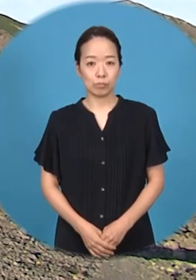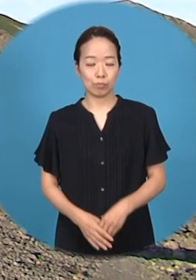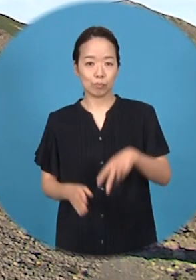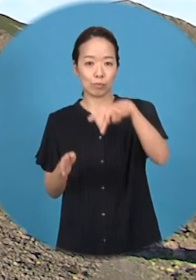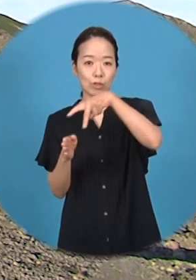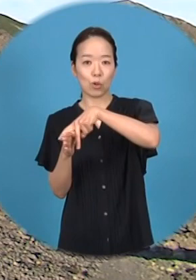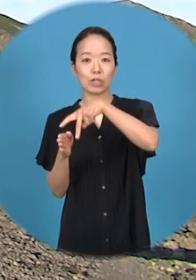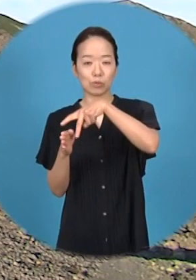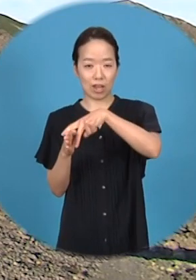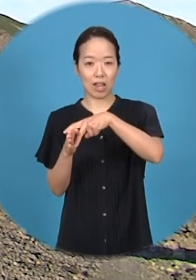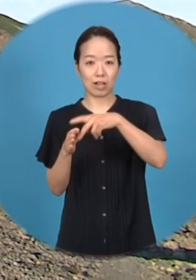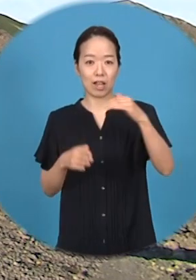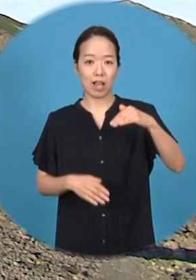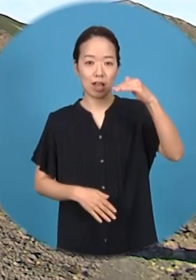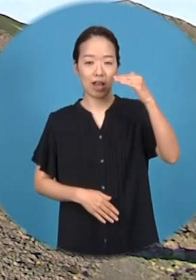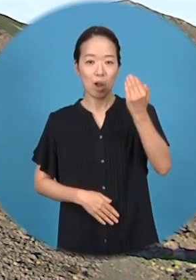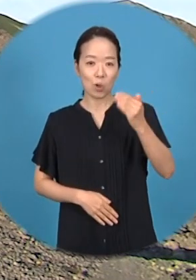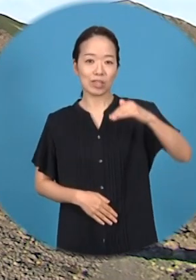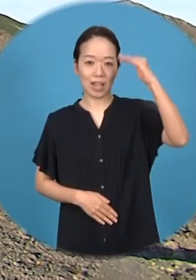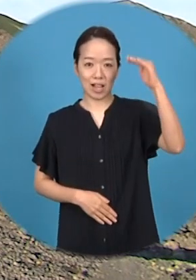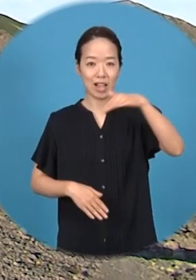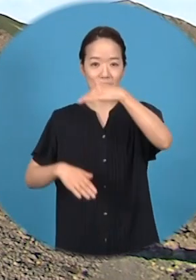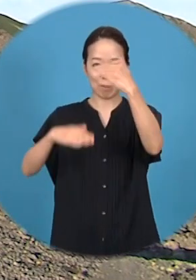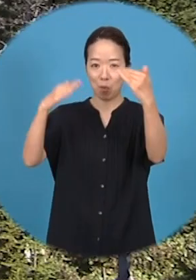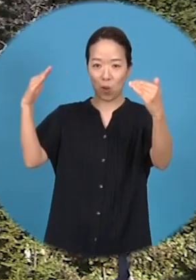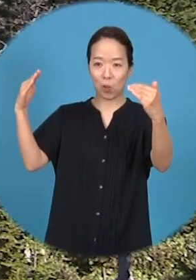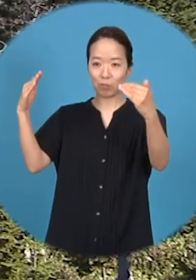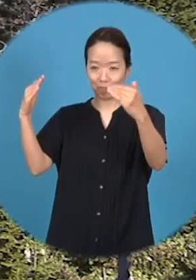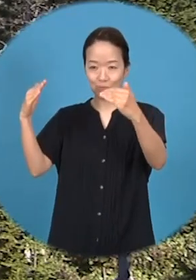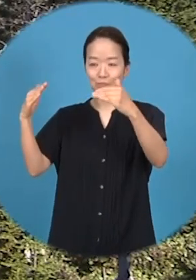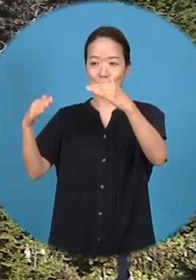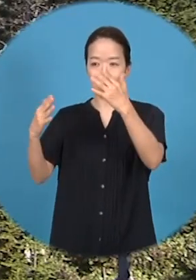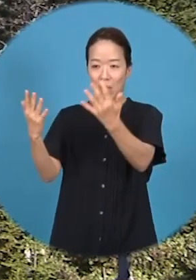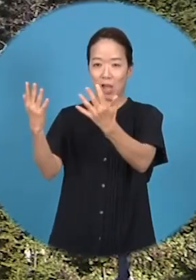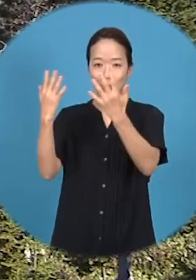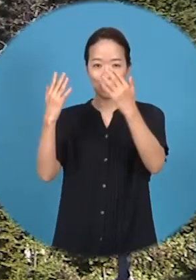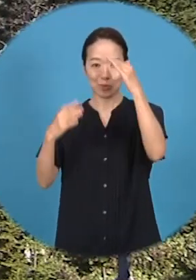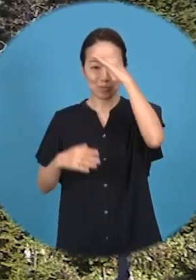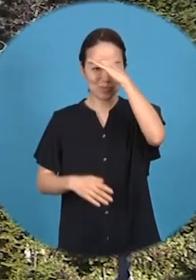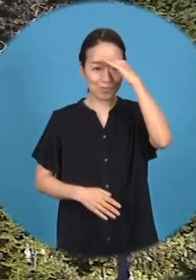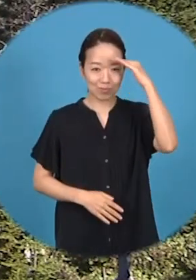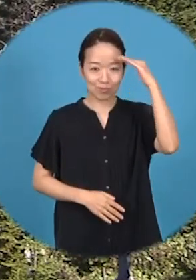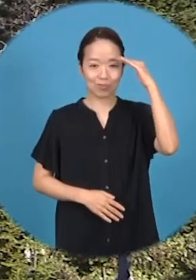乗鞍岳や槍穂高連峰が連なる大迫力の山